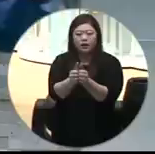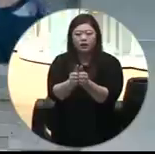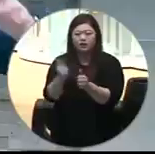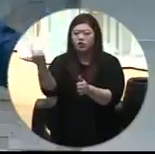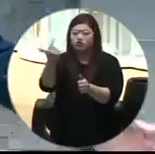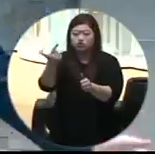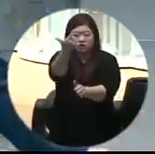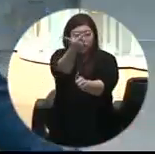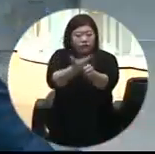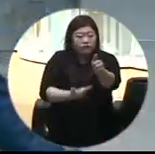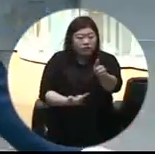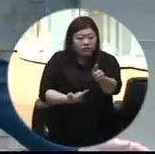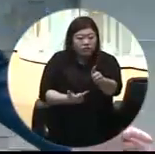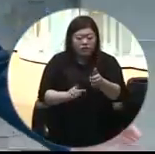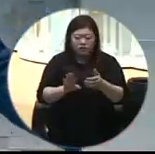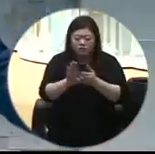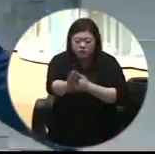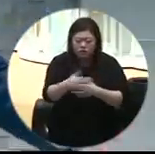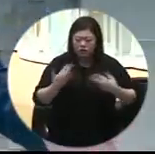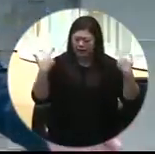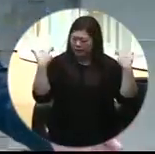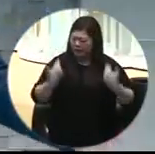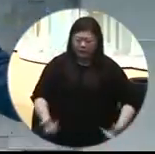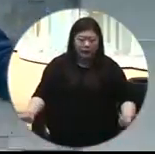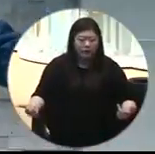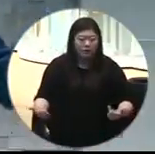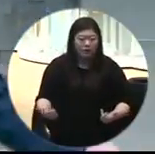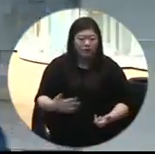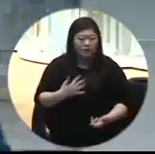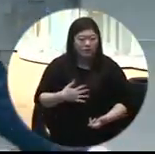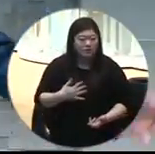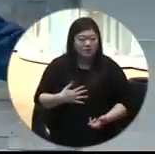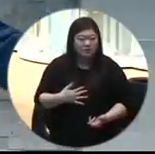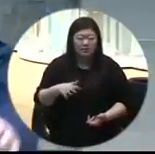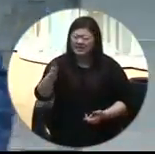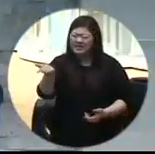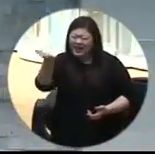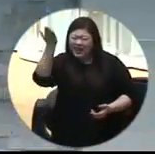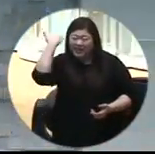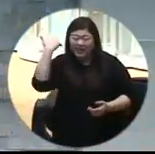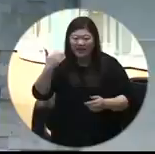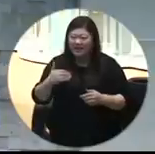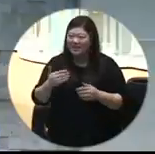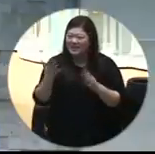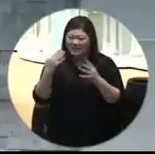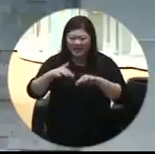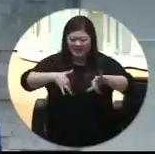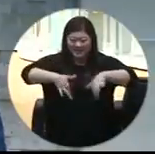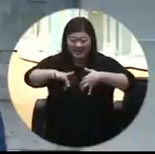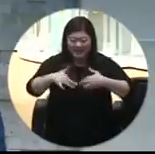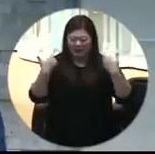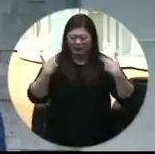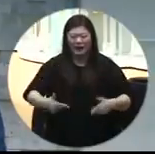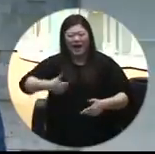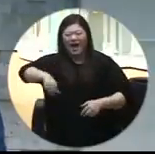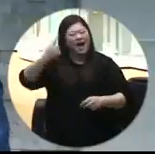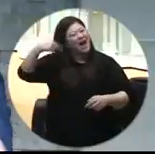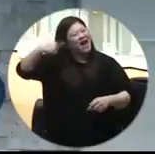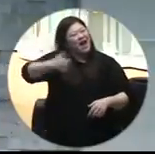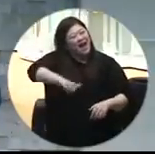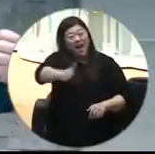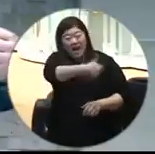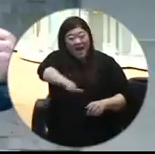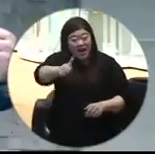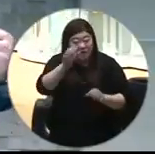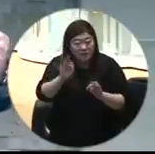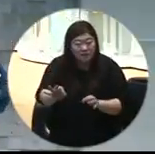미쳐가지고 그냥 옛날에 어릴 때 우리 그 많이 봤잖아요. 길거리에 막 벌거벗고 돌아가고 그런 미친 사람 많아서 이거는 엄청 들어간 거예요. 그리고